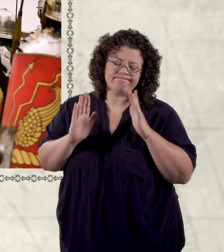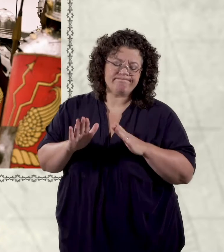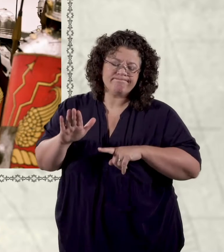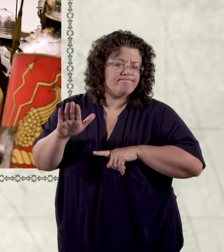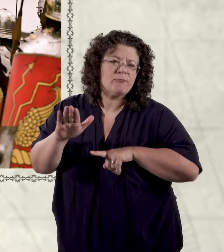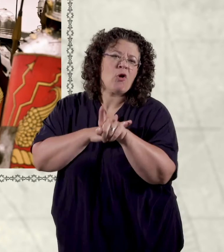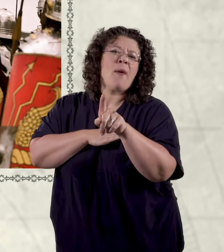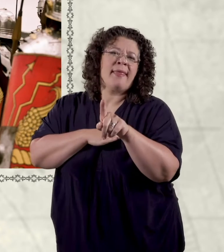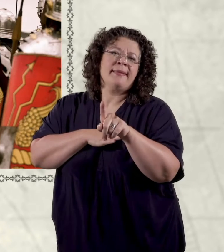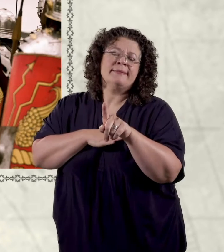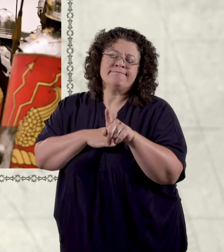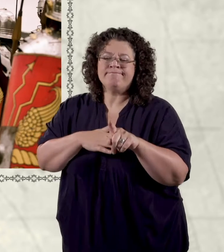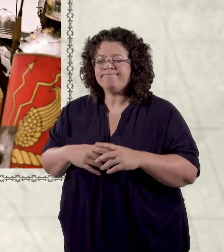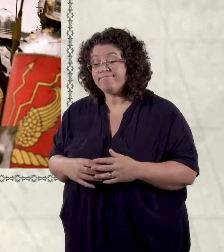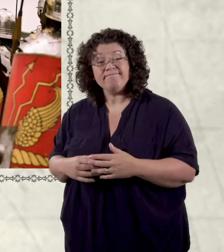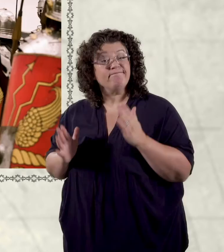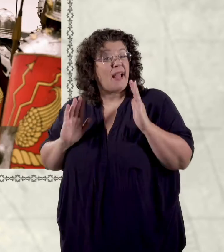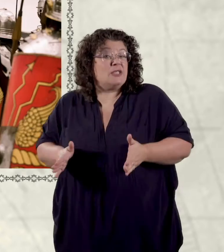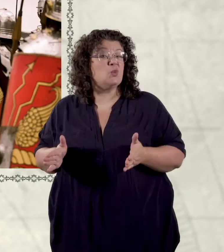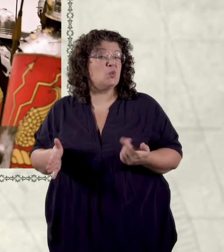Dyna ddim ond un peth ar ôl i'w wneud.